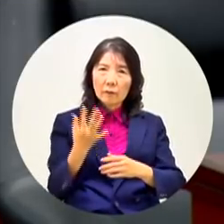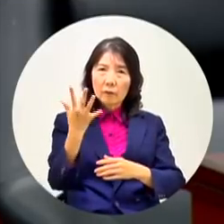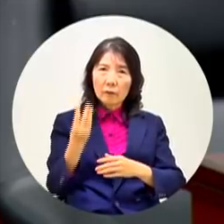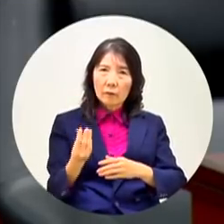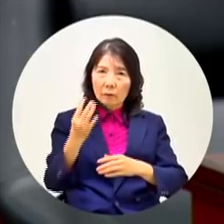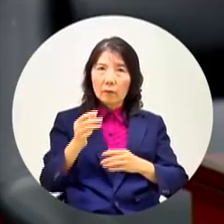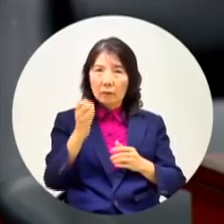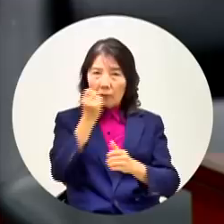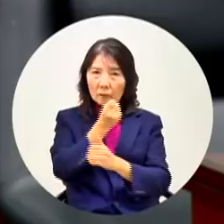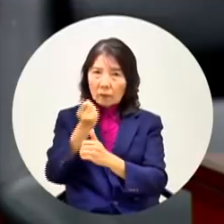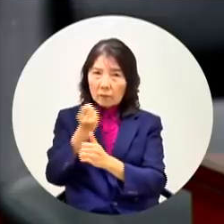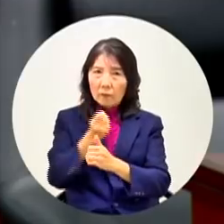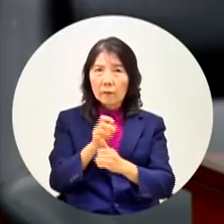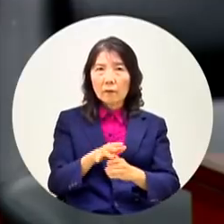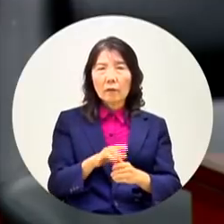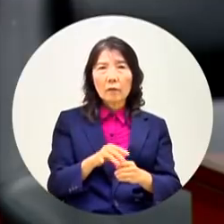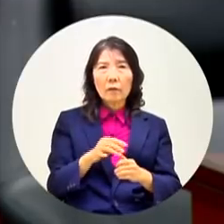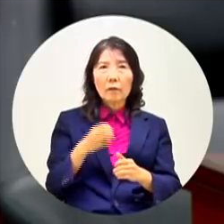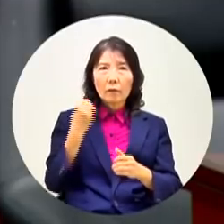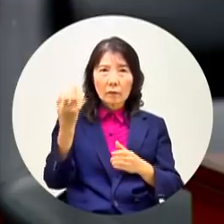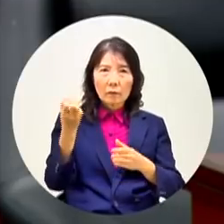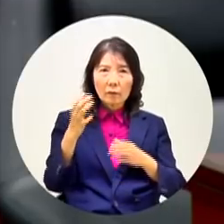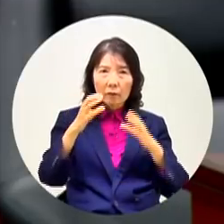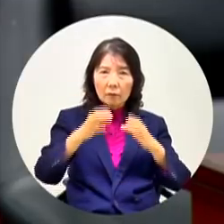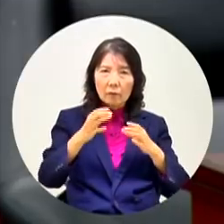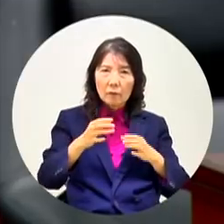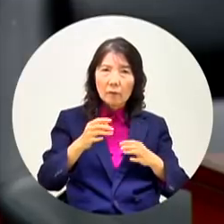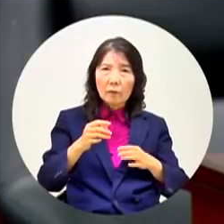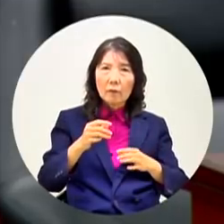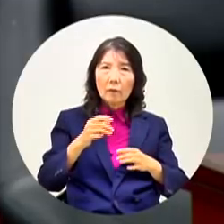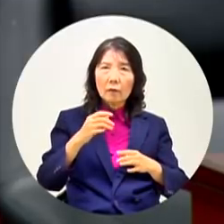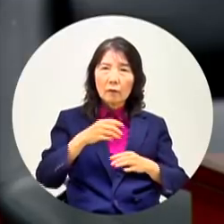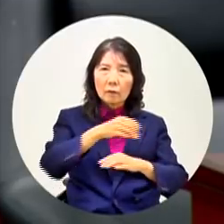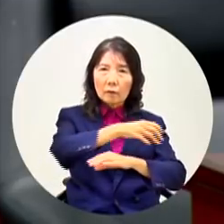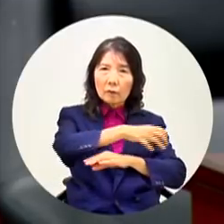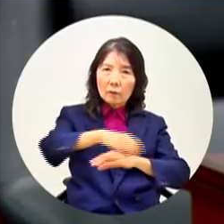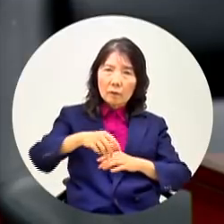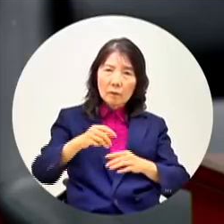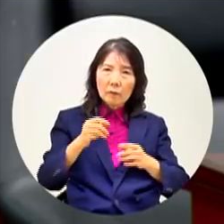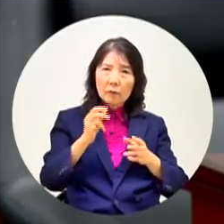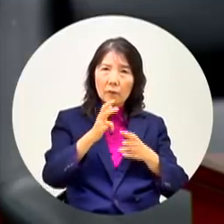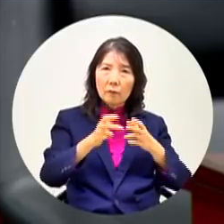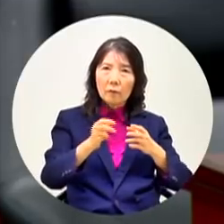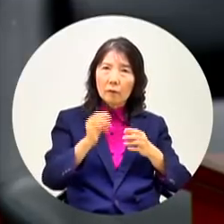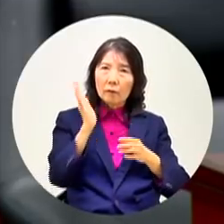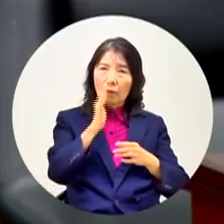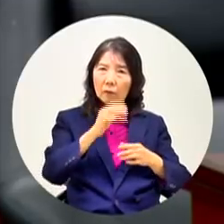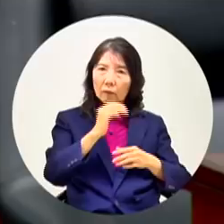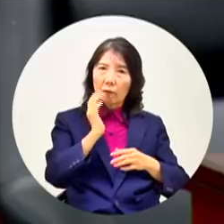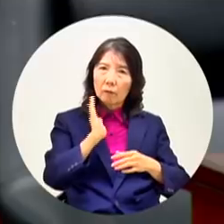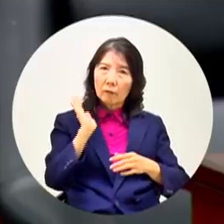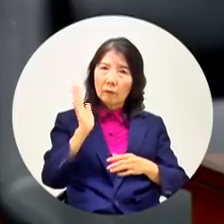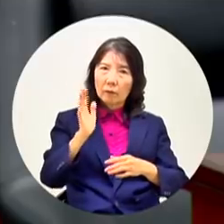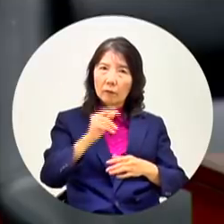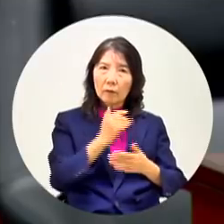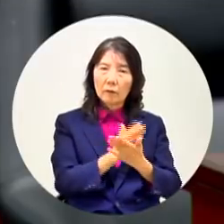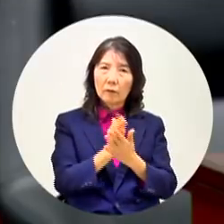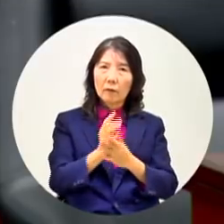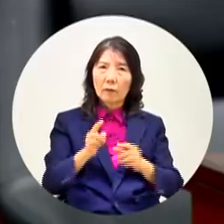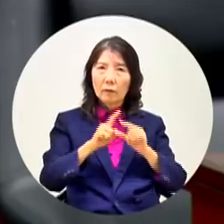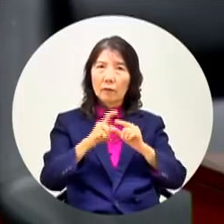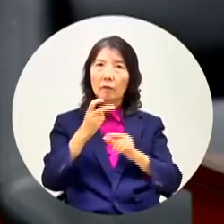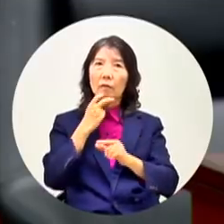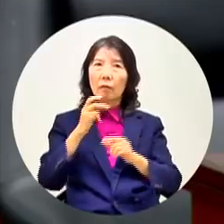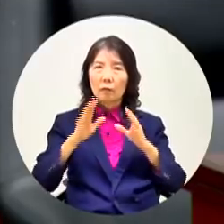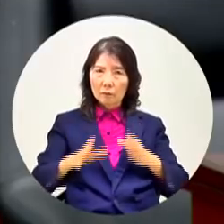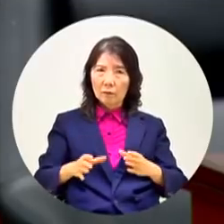到，哦，包括咱的新设的污沟也好，什么工厂废水也好，哦，这是咱的一挂中央的即马